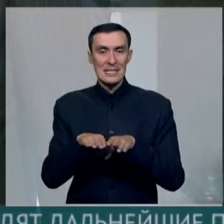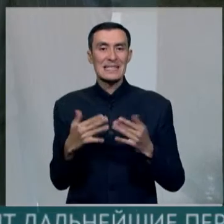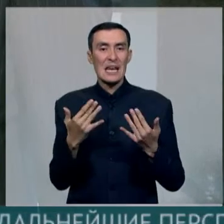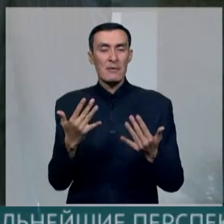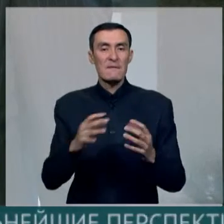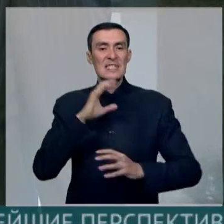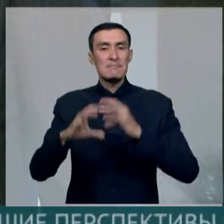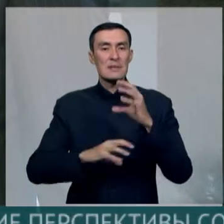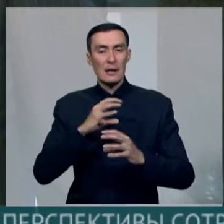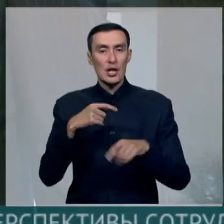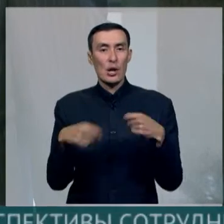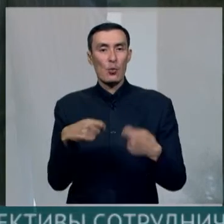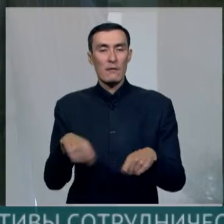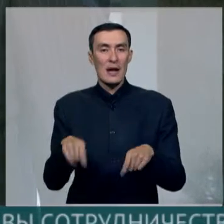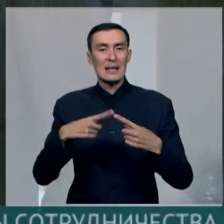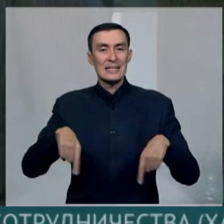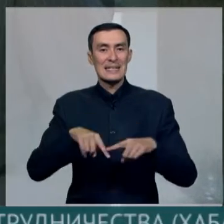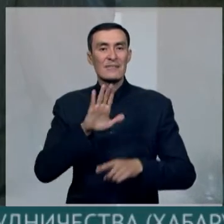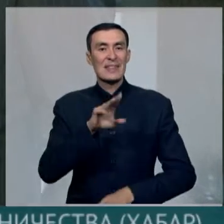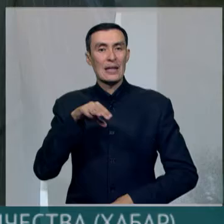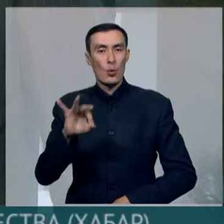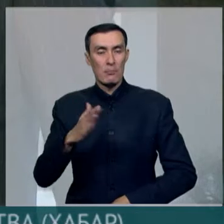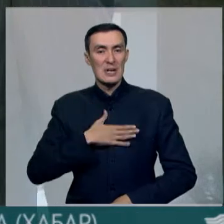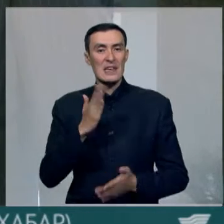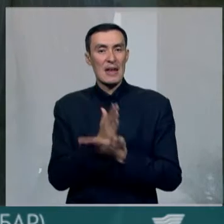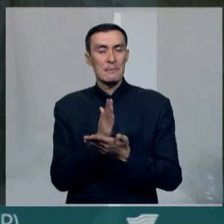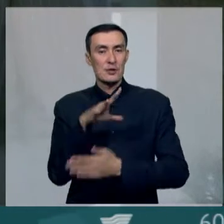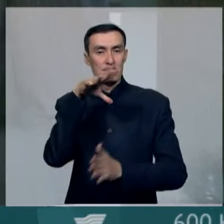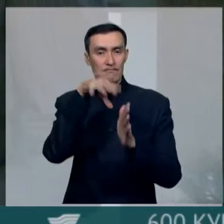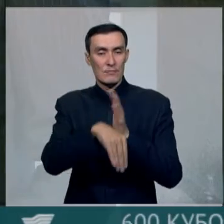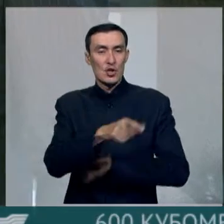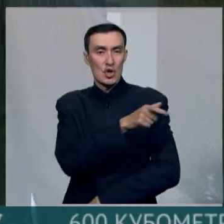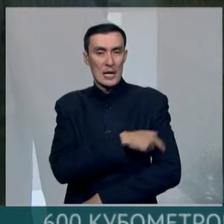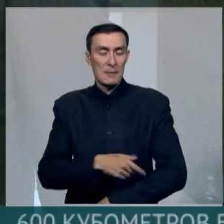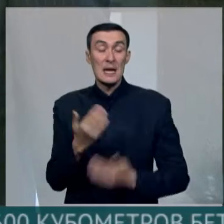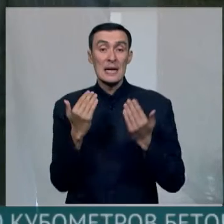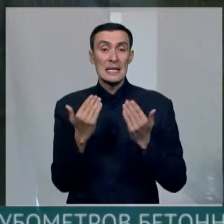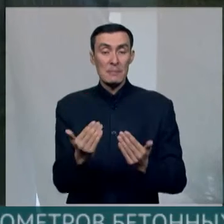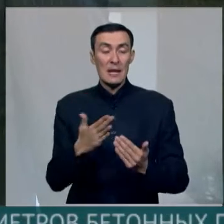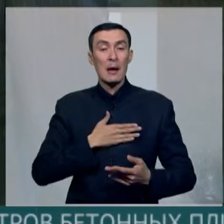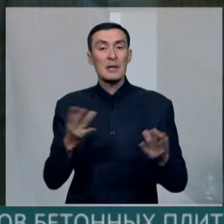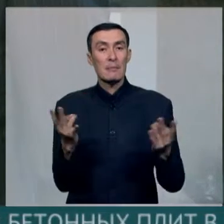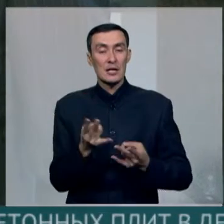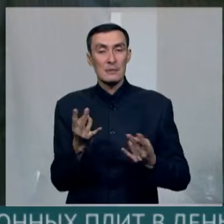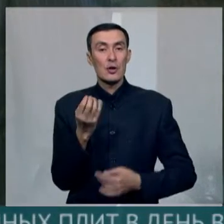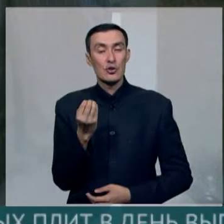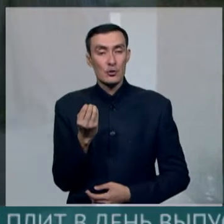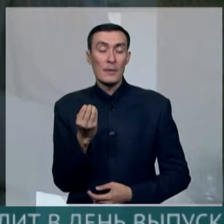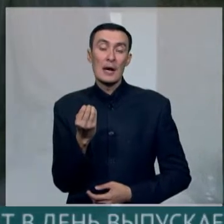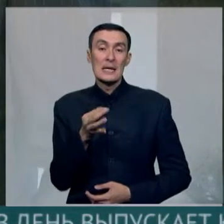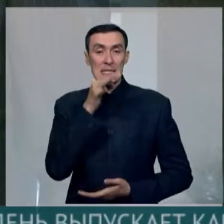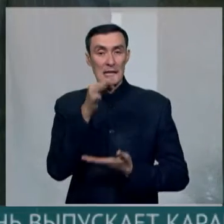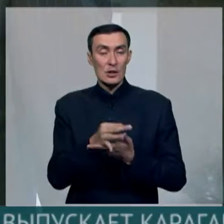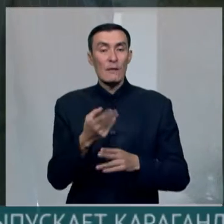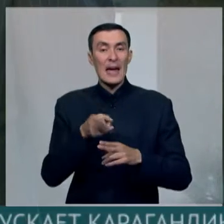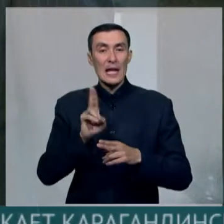требованиями Всемирной торговой организации, в которой мы являемся членами. И теперь необходимо еще отметить, что